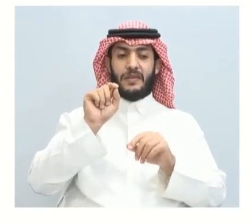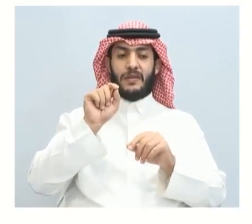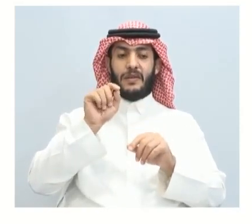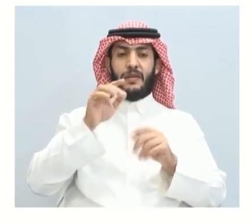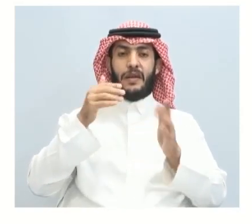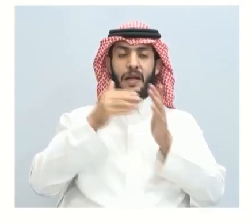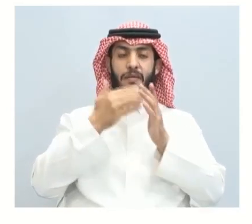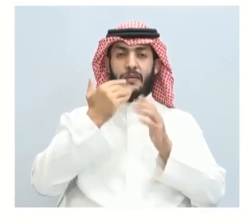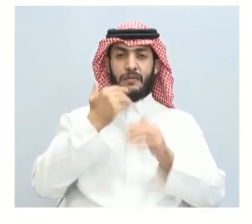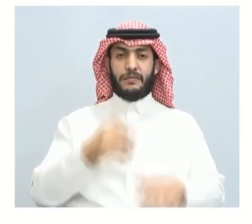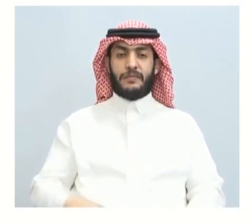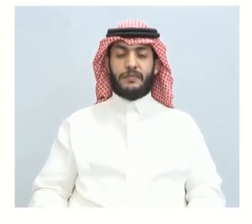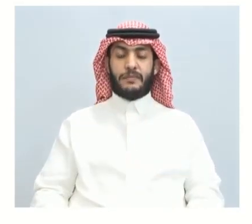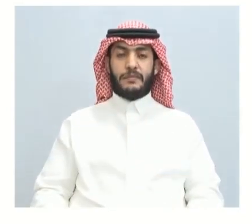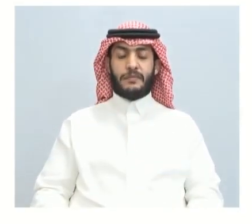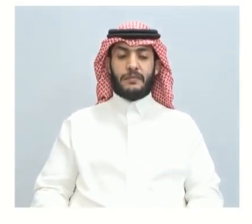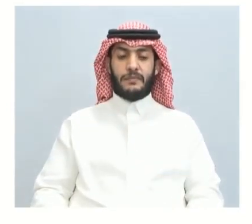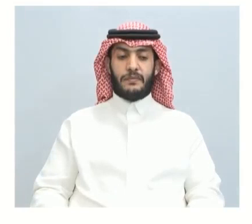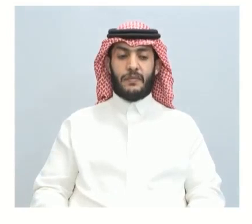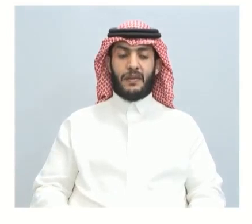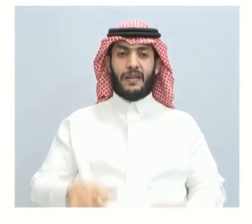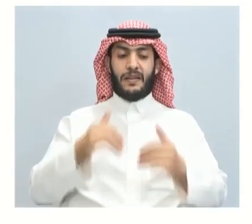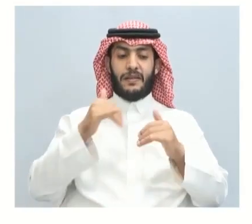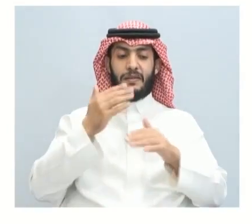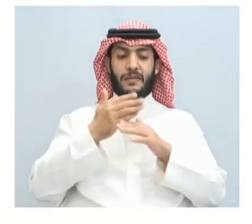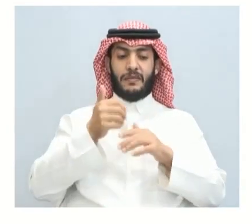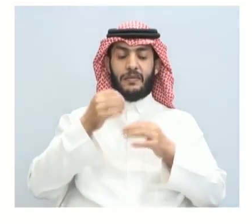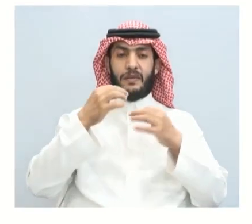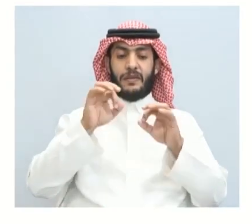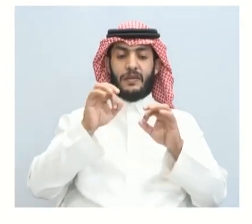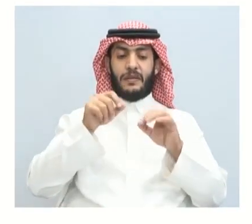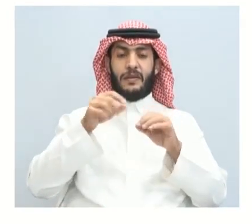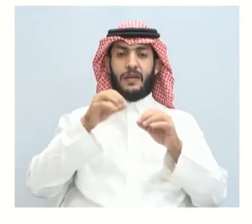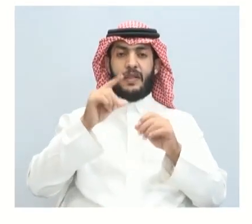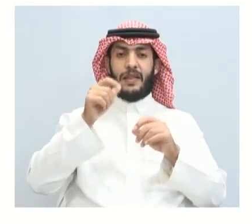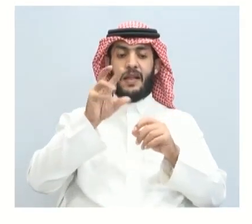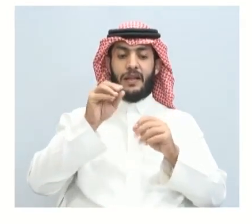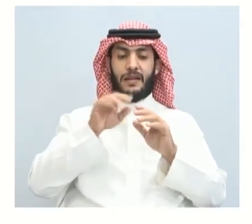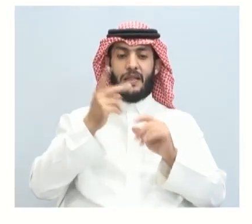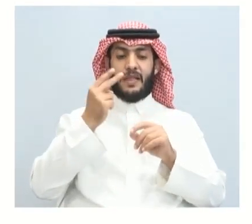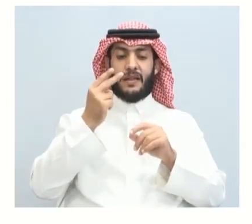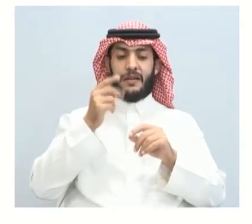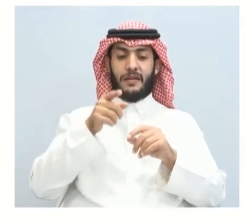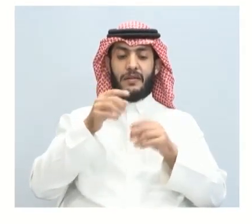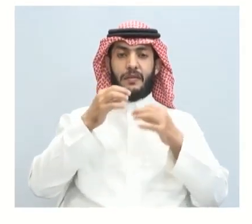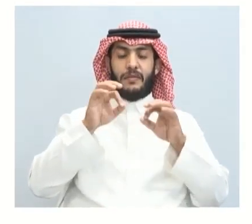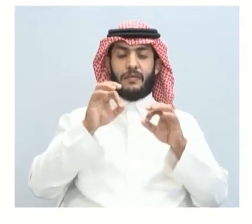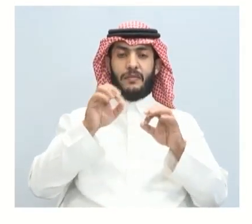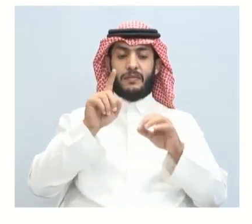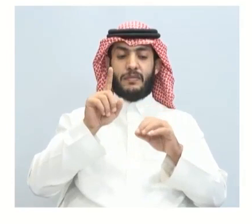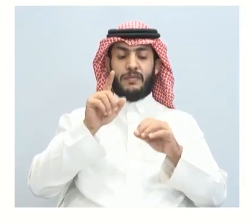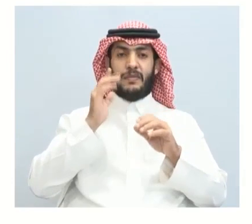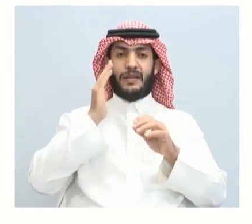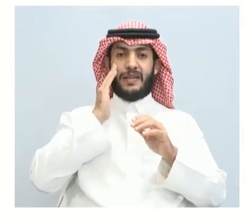الما لا نهايه بهذه الصوره وبالتالي راح يكون هو مجال الداله الثانيه فبالتالي ناخذ فقط